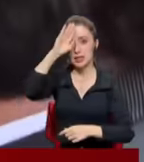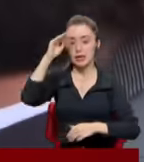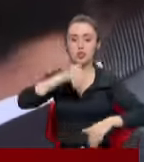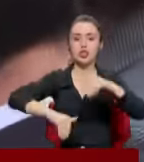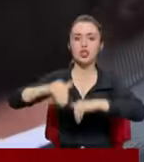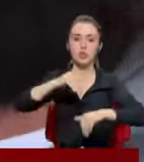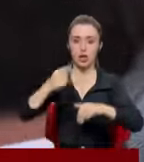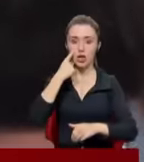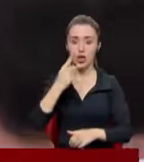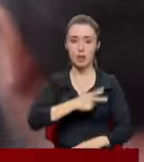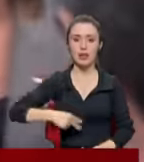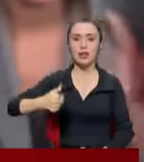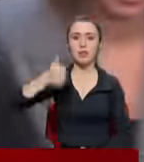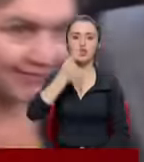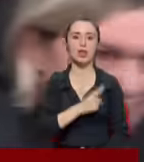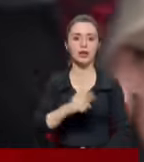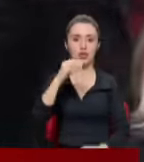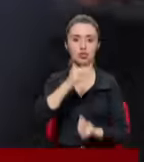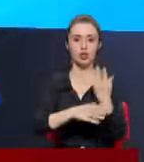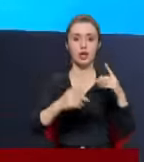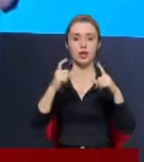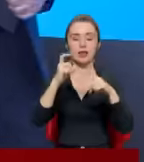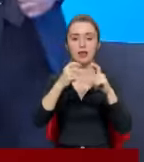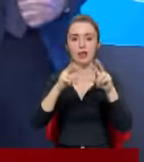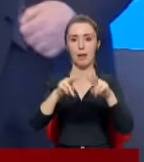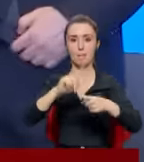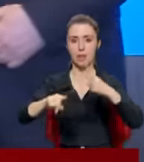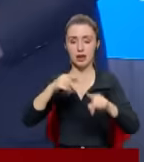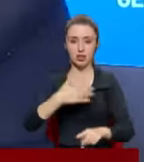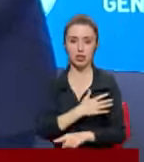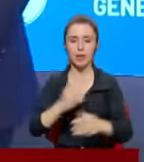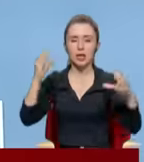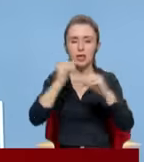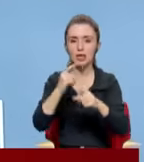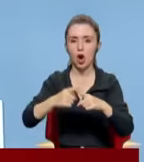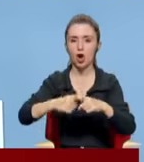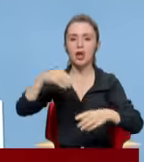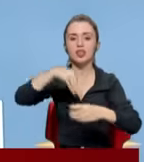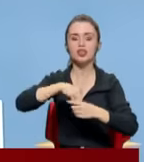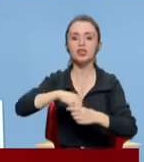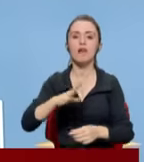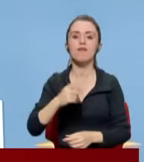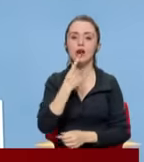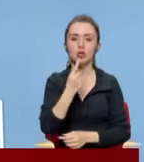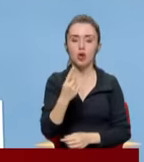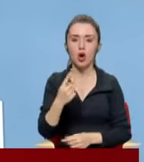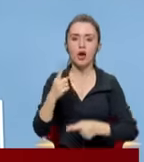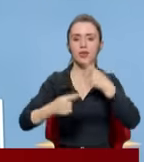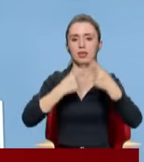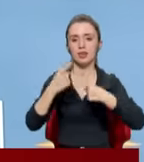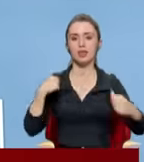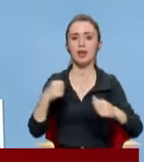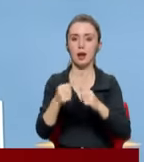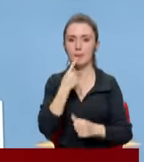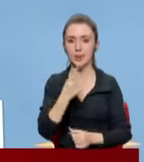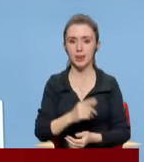seçimlerinde Belediye Başkanı Dayı çıkartan den Parti ile CHP'nin gizli ortaklık içinde olduğu iddiasını bir kez daha dile